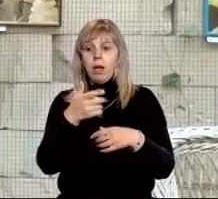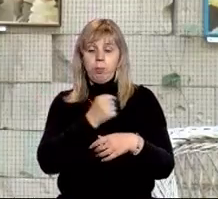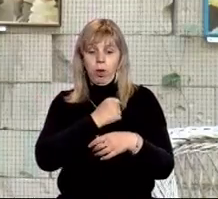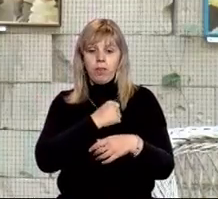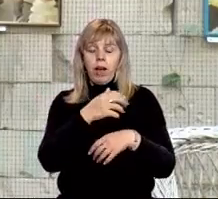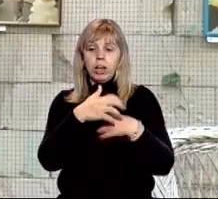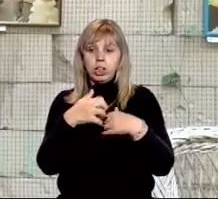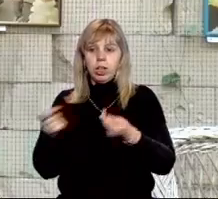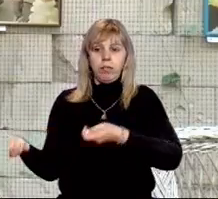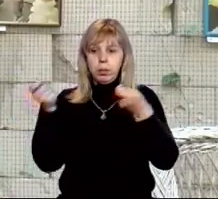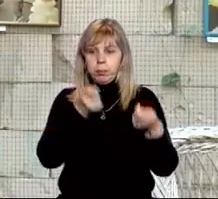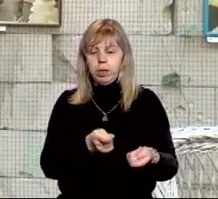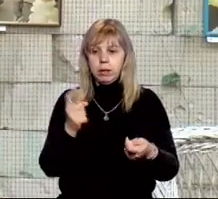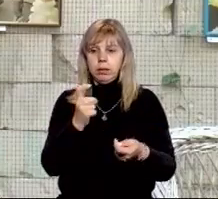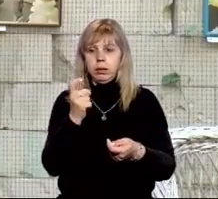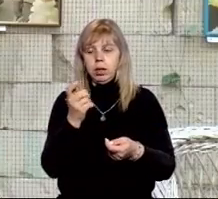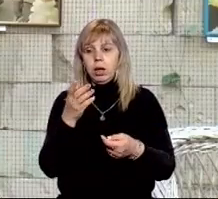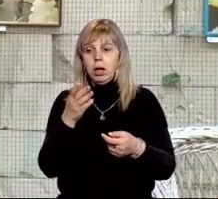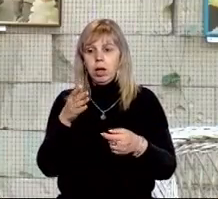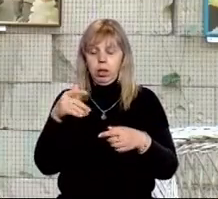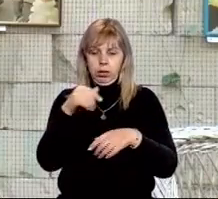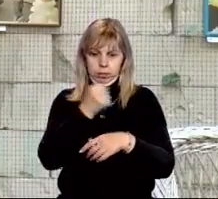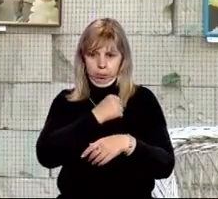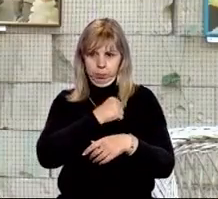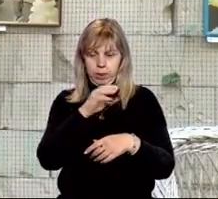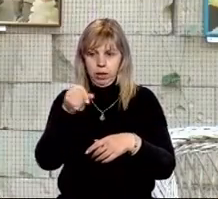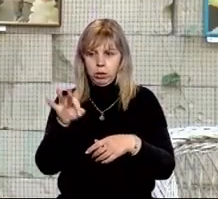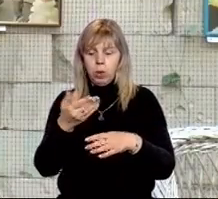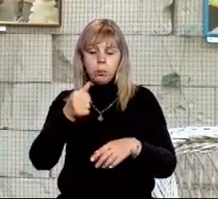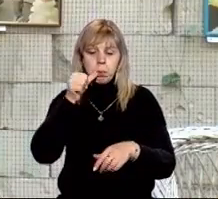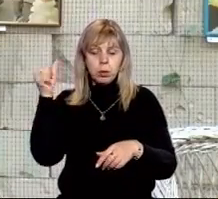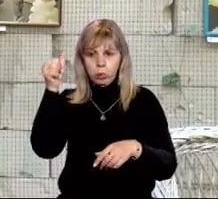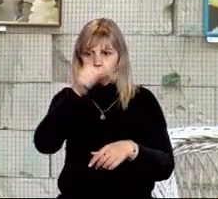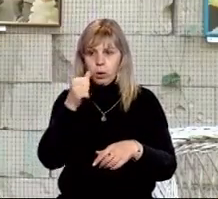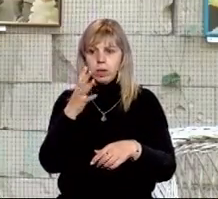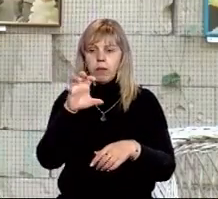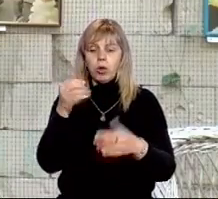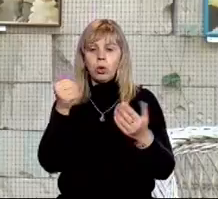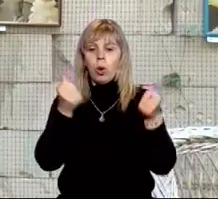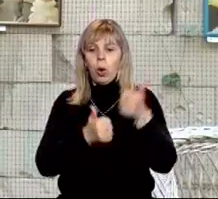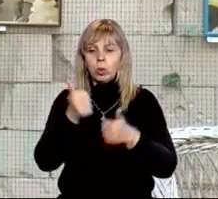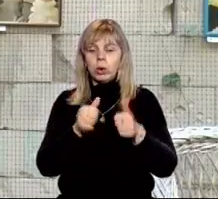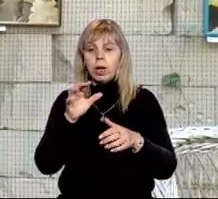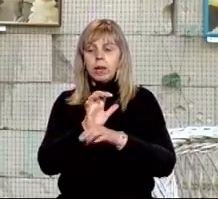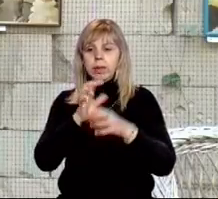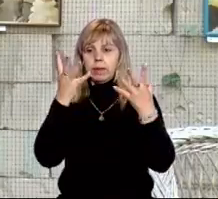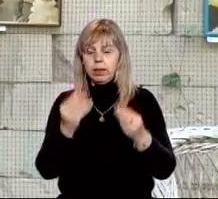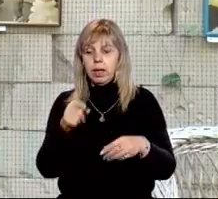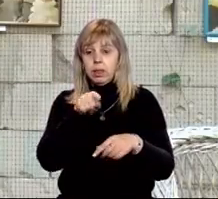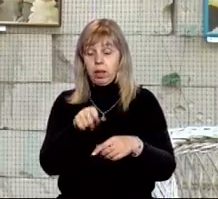він привіз з передової. І цікаво, минулого року на фотоконкурсі газети «День» ця